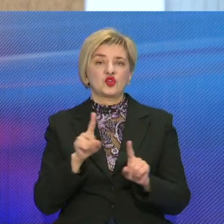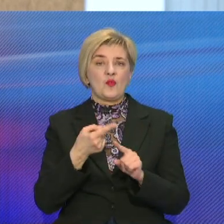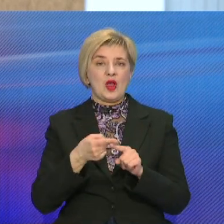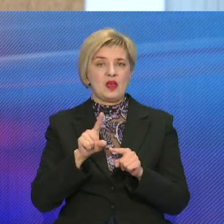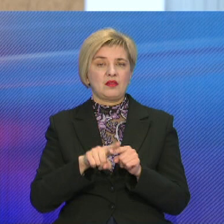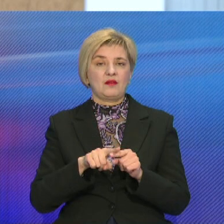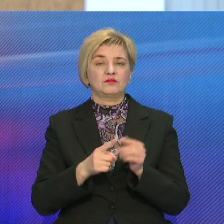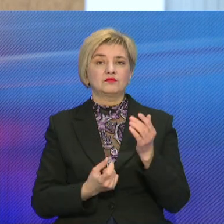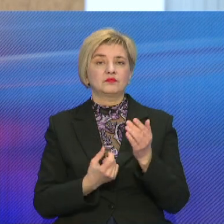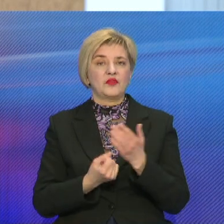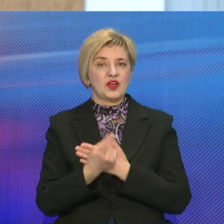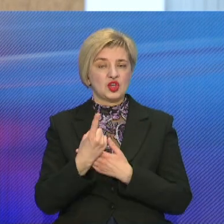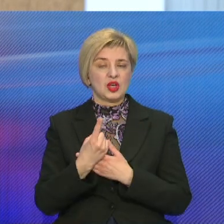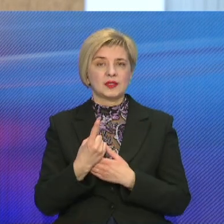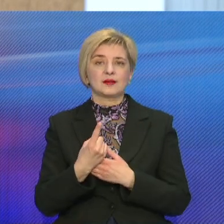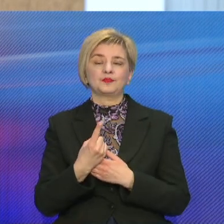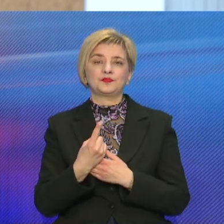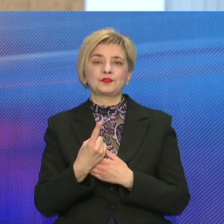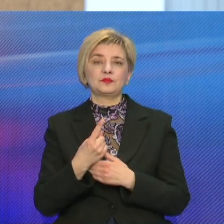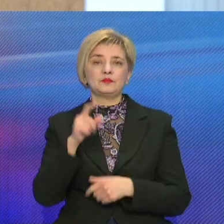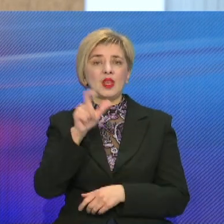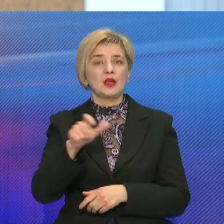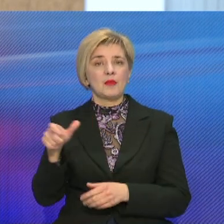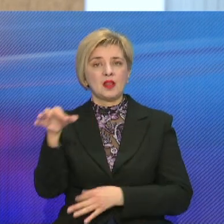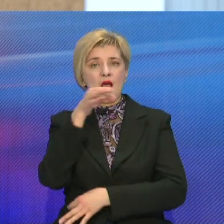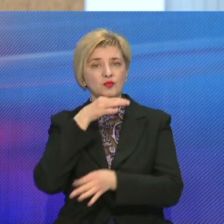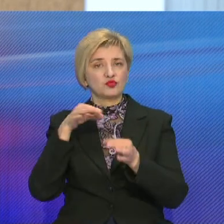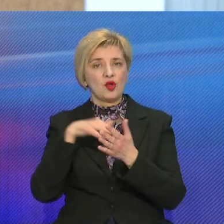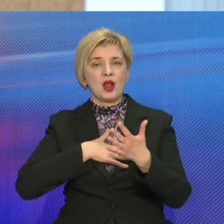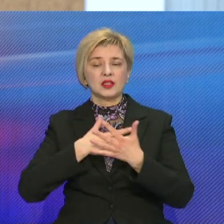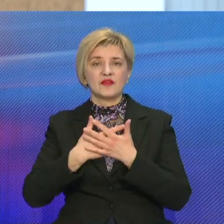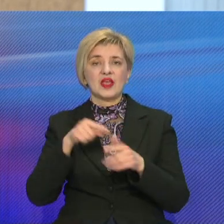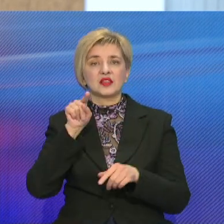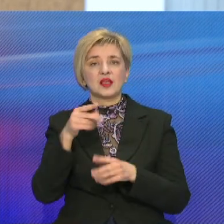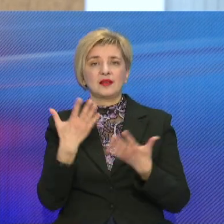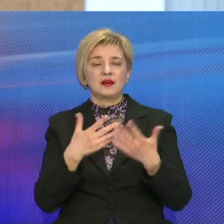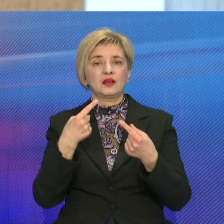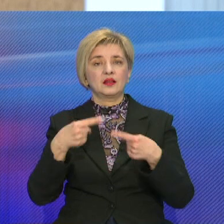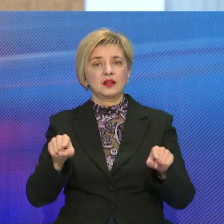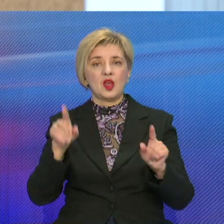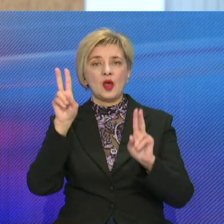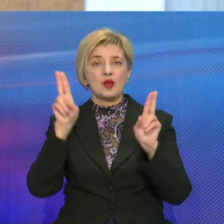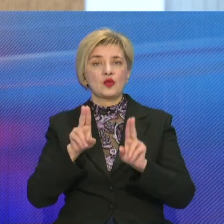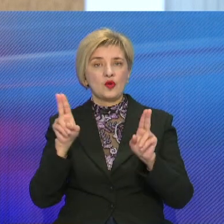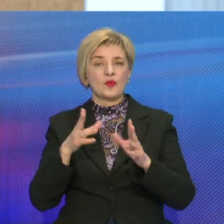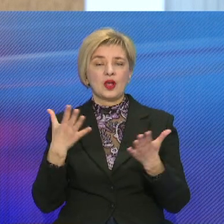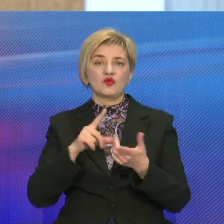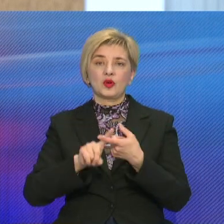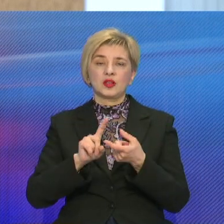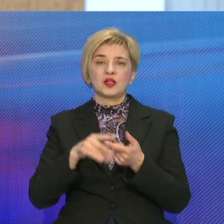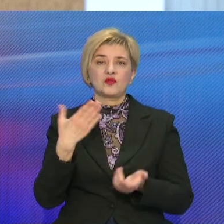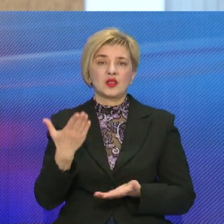выражается? В том, что ребята обсуждают активно те или иные нормы, которые касаются непосредственно их